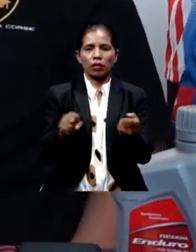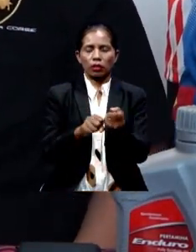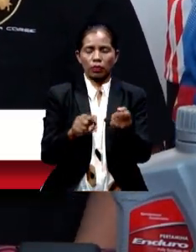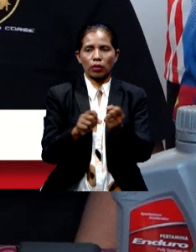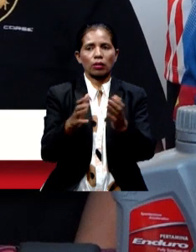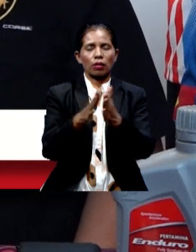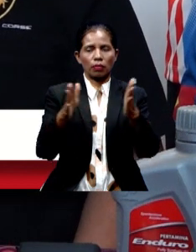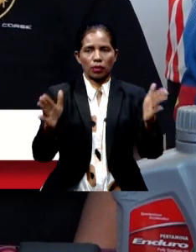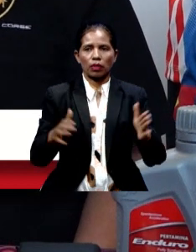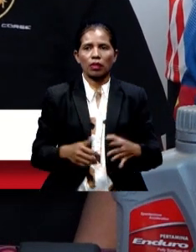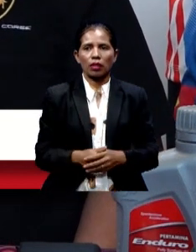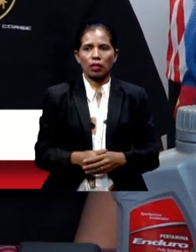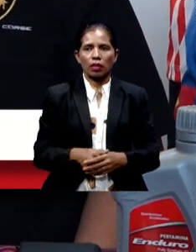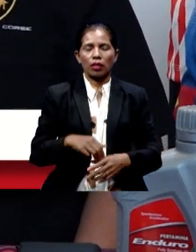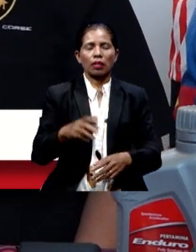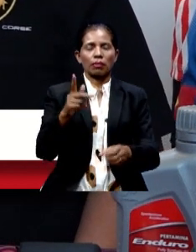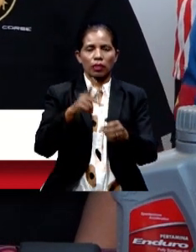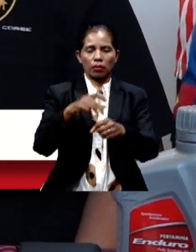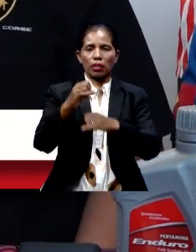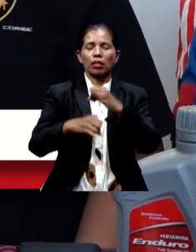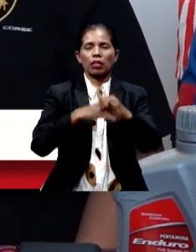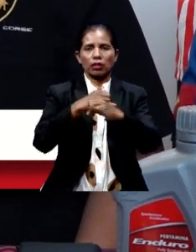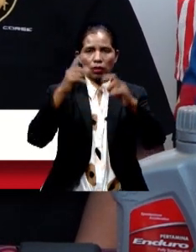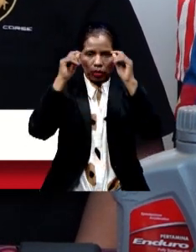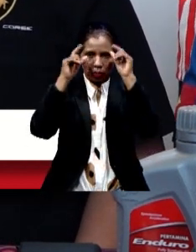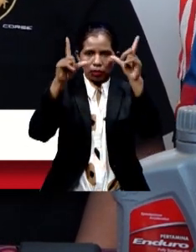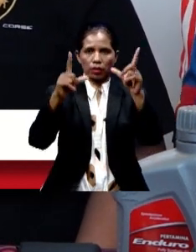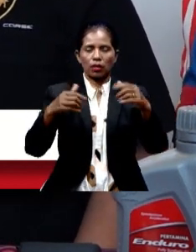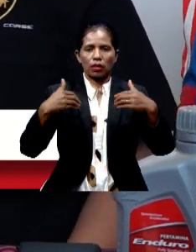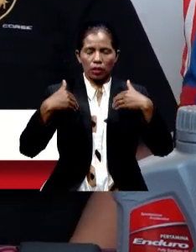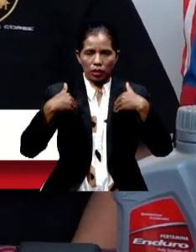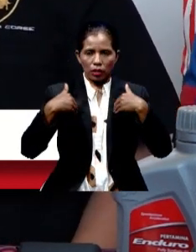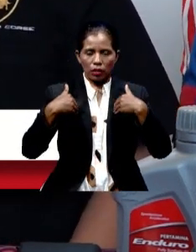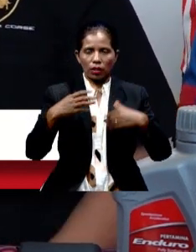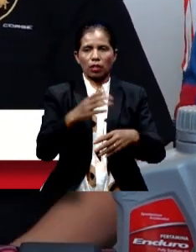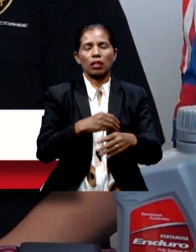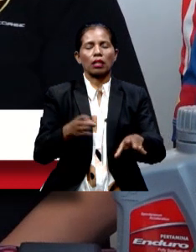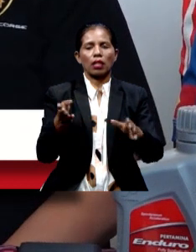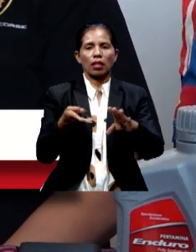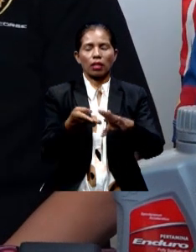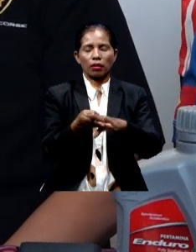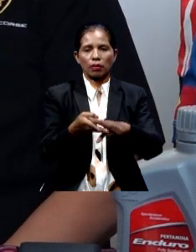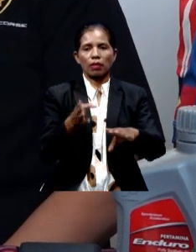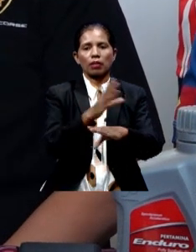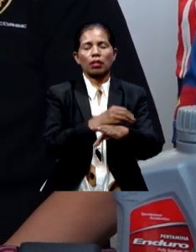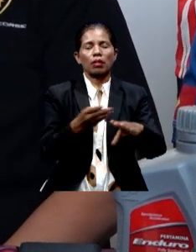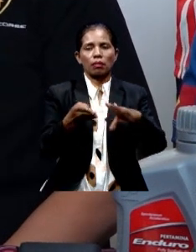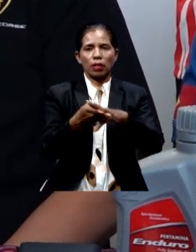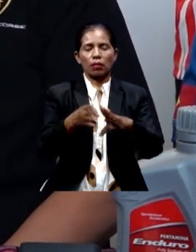utama Pertamina Internacional Timor Iamos Bank Mandiri, Novo Turismo, Hak